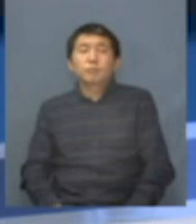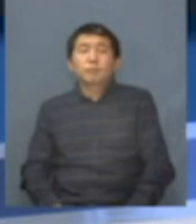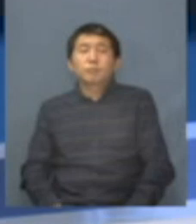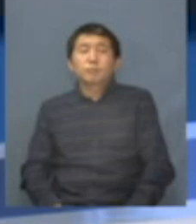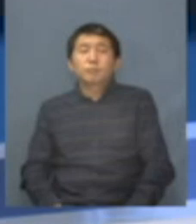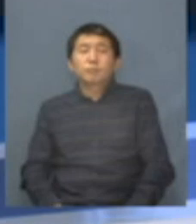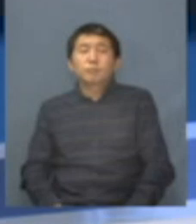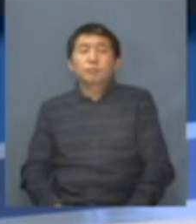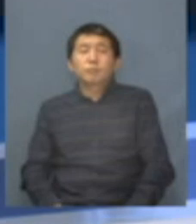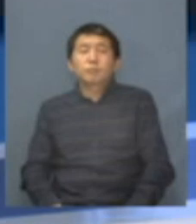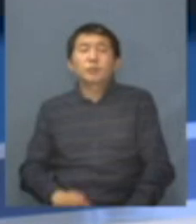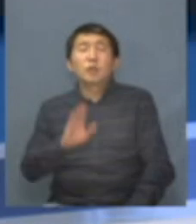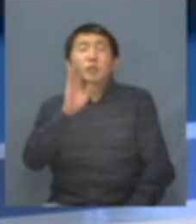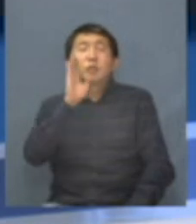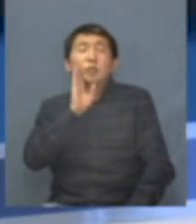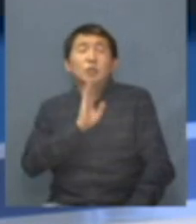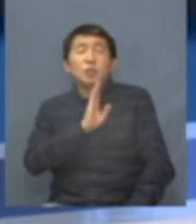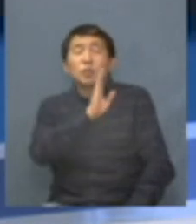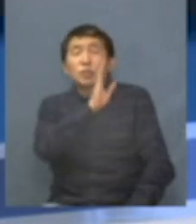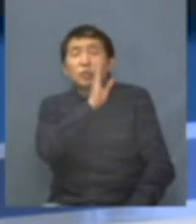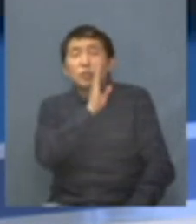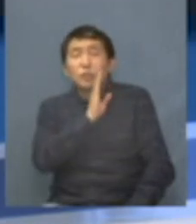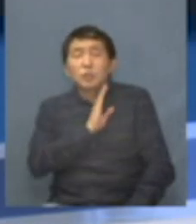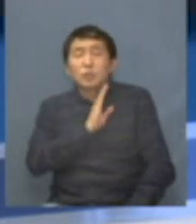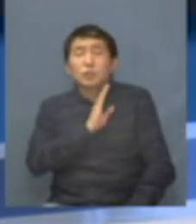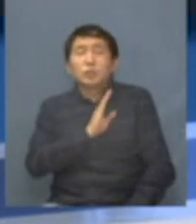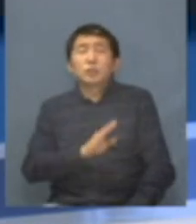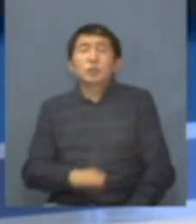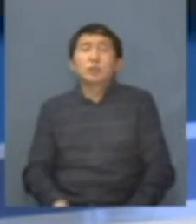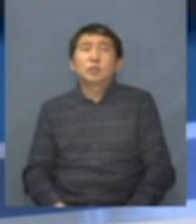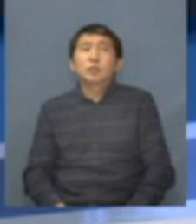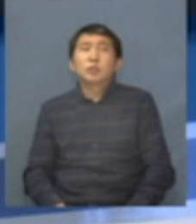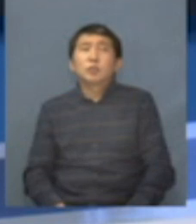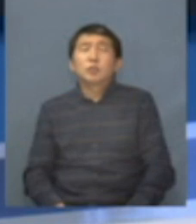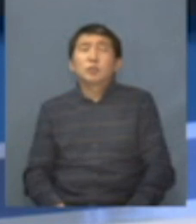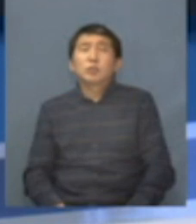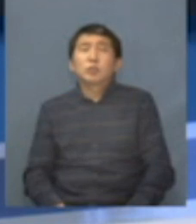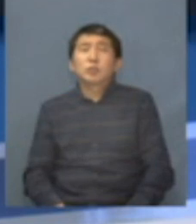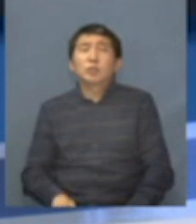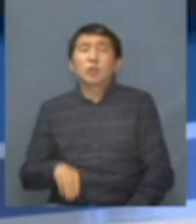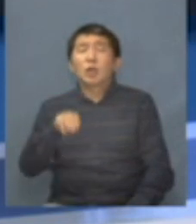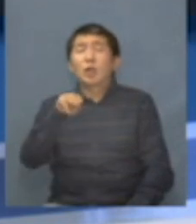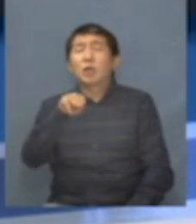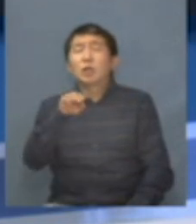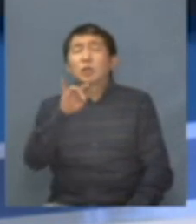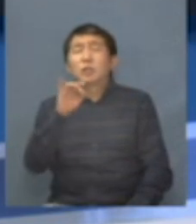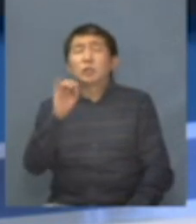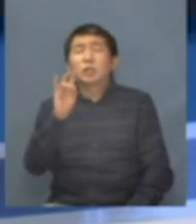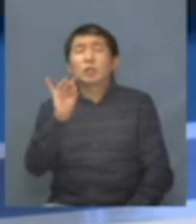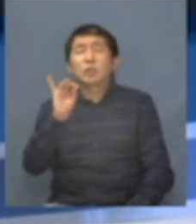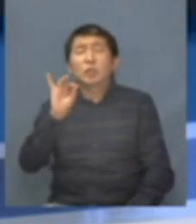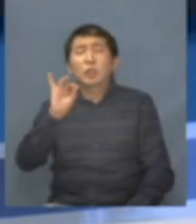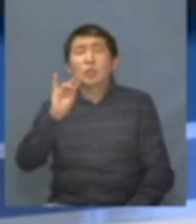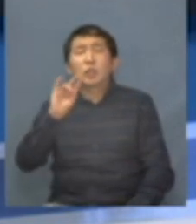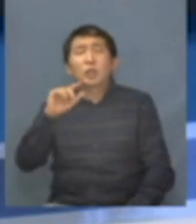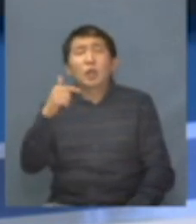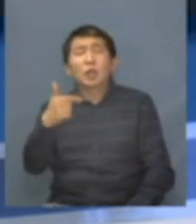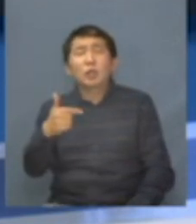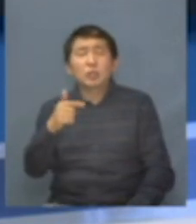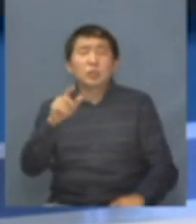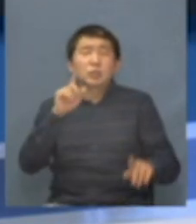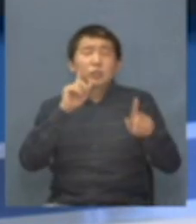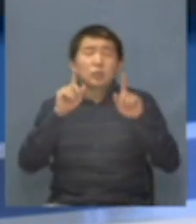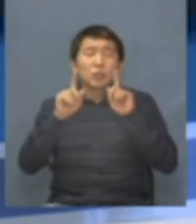Ал өңірде әйелдердің саяси көшбашылығы атты көшбашы әйелдерге арналған тренинг ұйымдастырылды. Семинарға